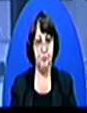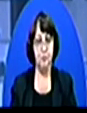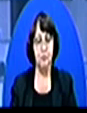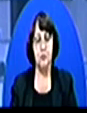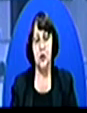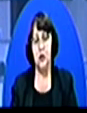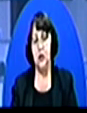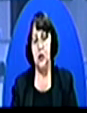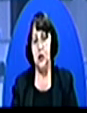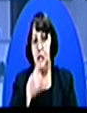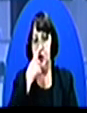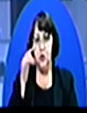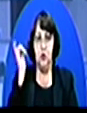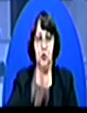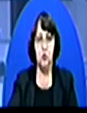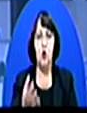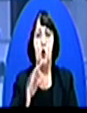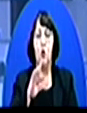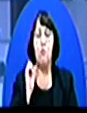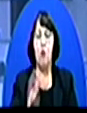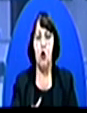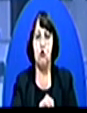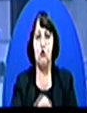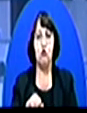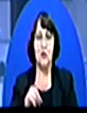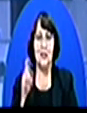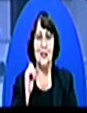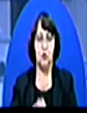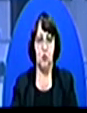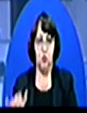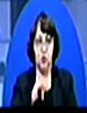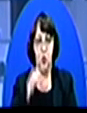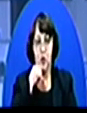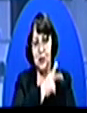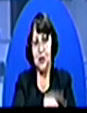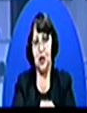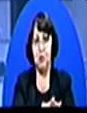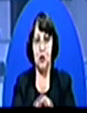За бүгд найрамдагтад ард улсын Өвөр Монголын өөртөө засах орны улаан цагаан байгууллагаас яаралтай төргөн тосомжийн